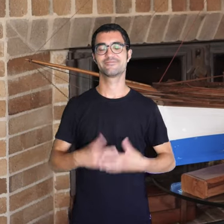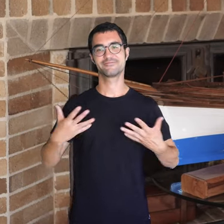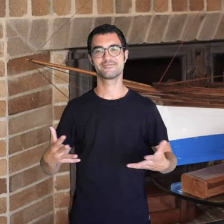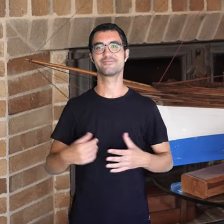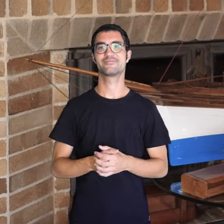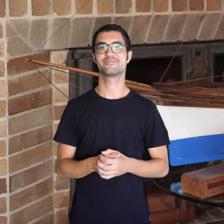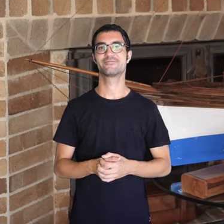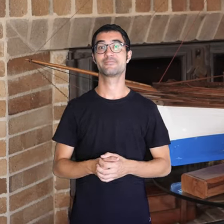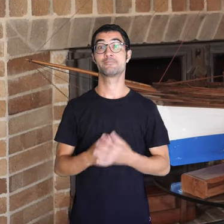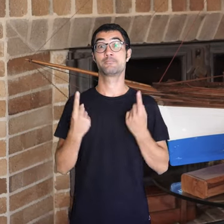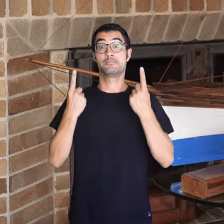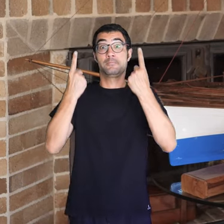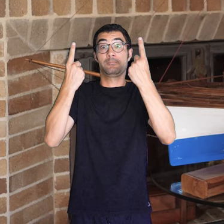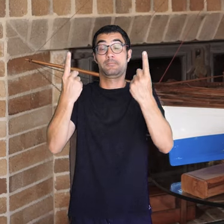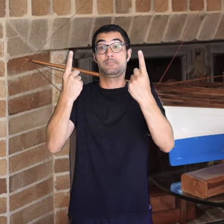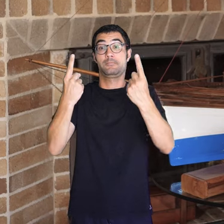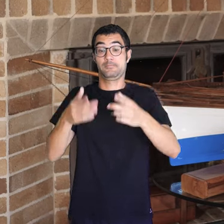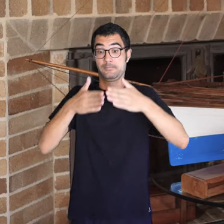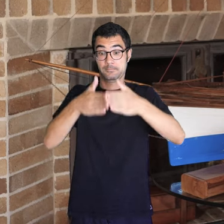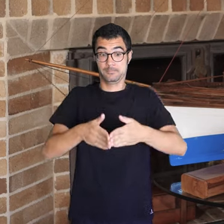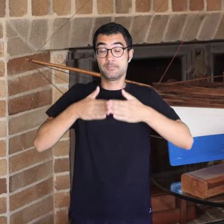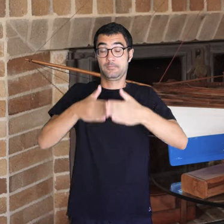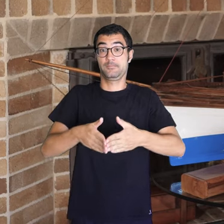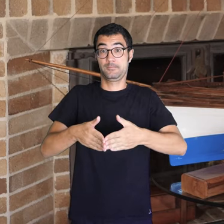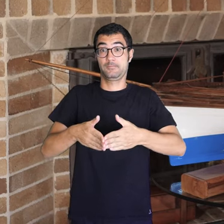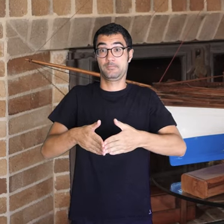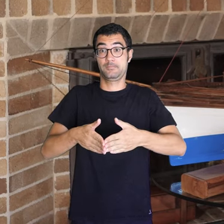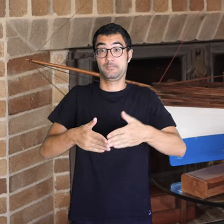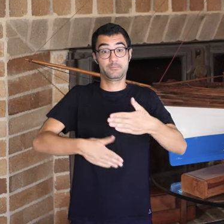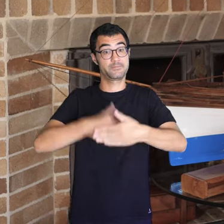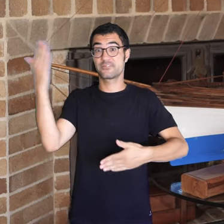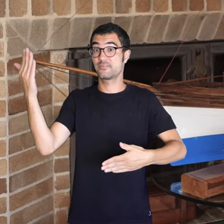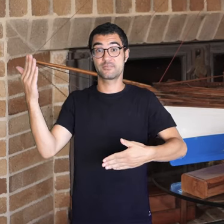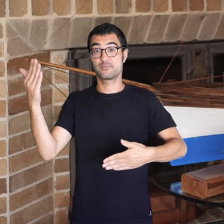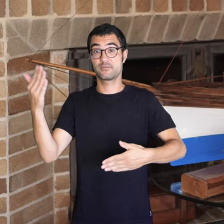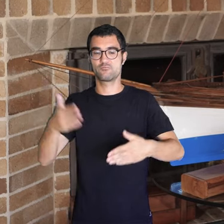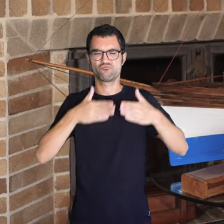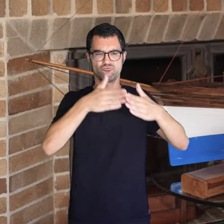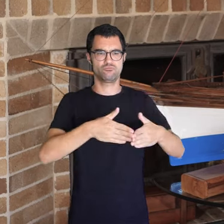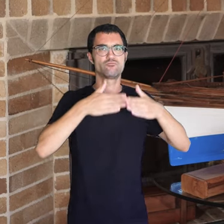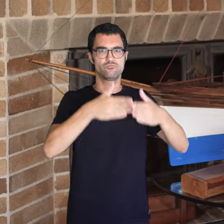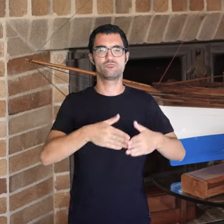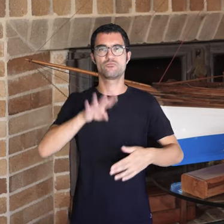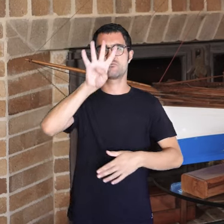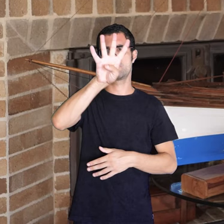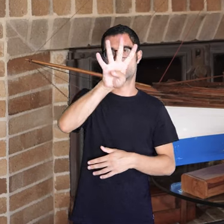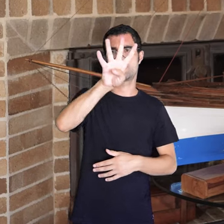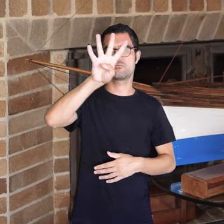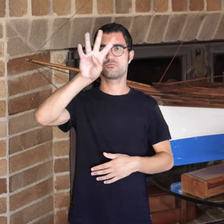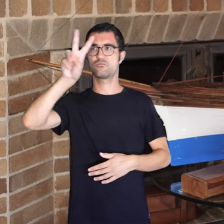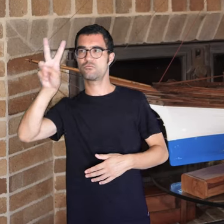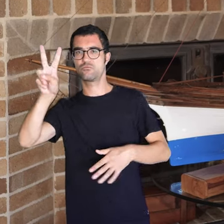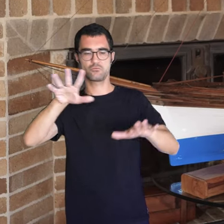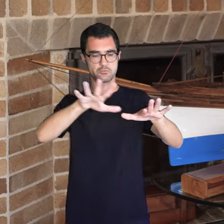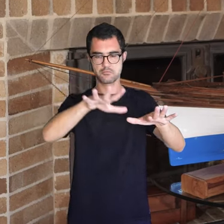I bueno, els primers barcos, que va ser un barco de